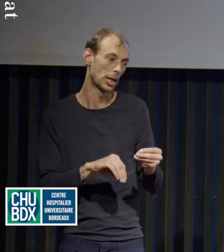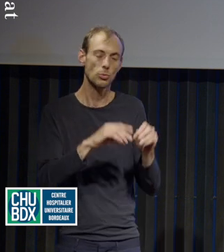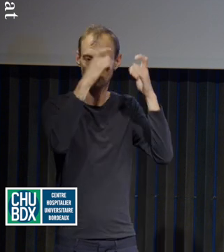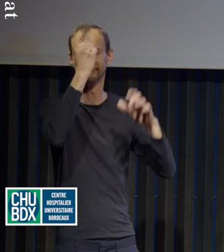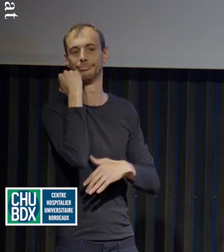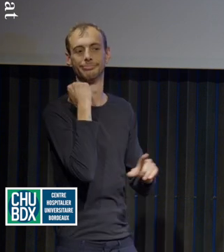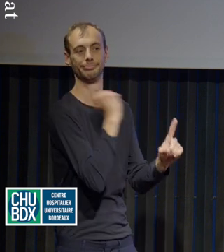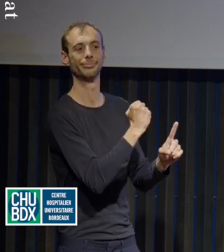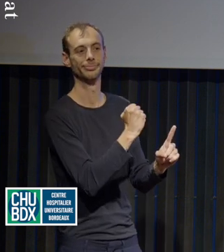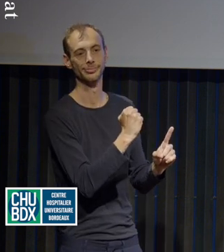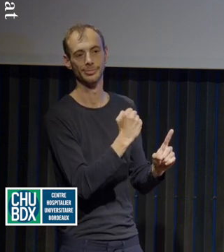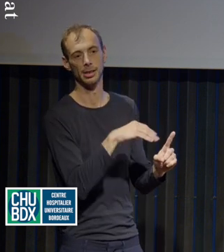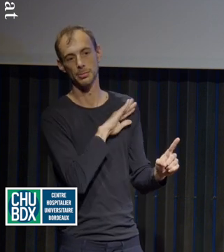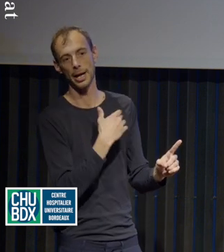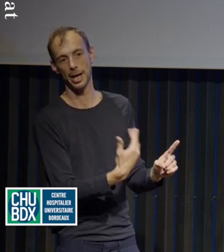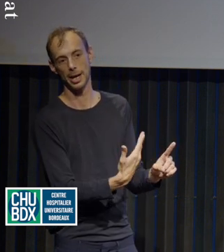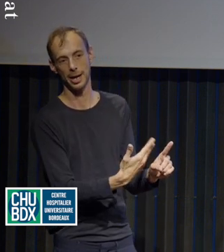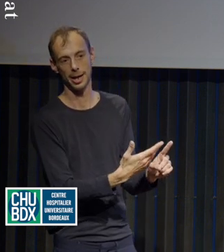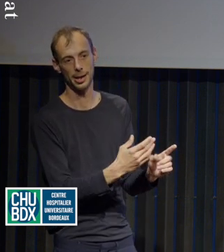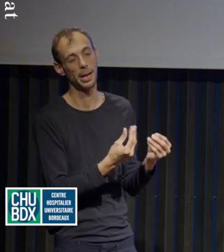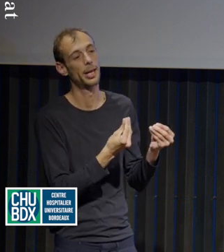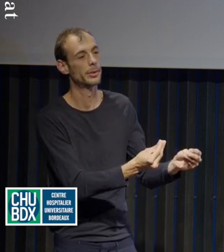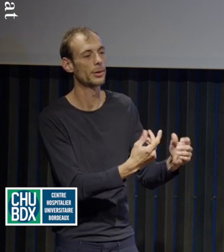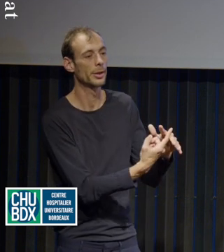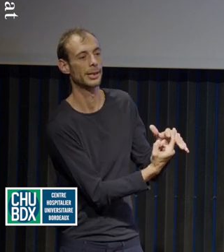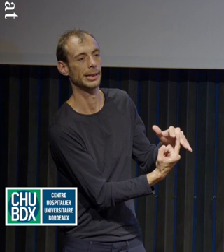présenté donc sur ces troubles.